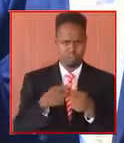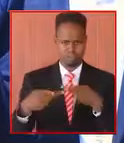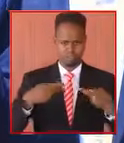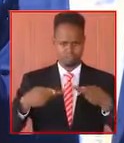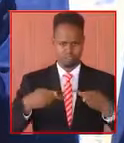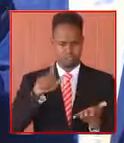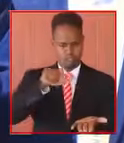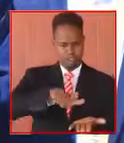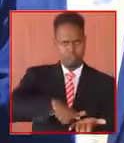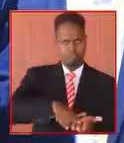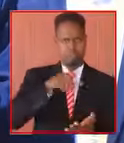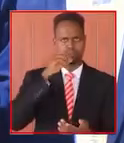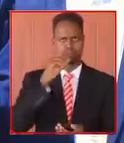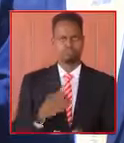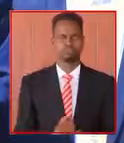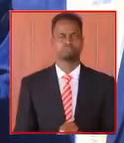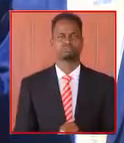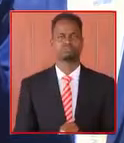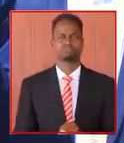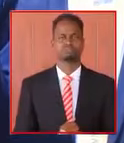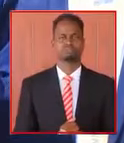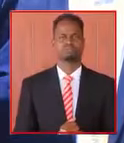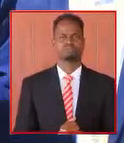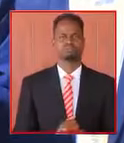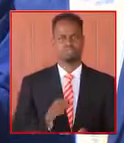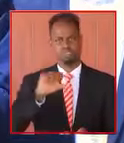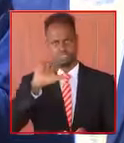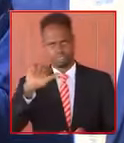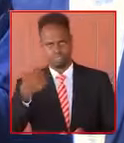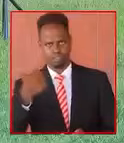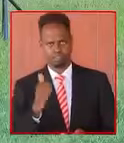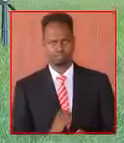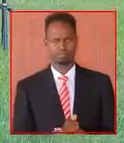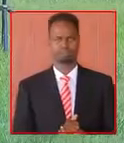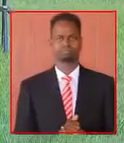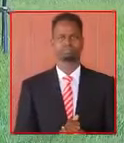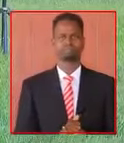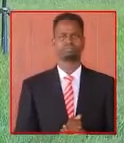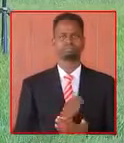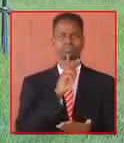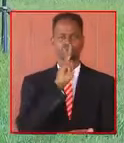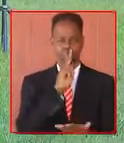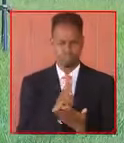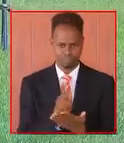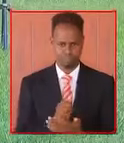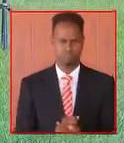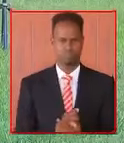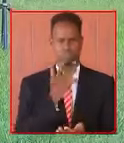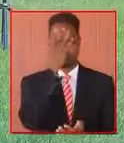تاسير بتوه رصوص بتوه مركز شركة الجودة هوا حلا هاي عباش أكيد فرتد